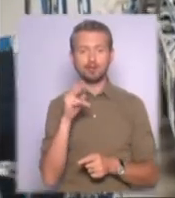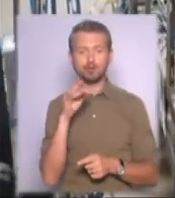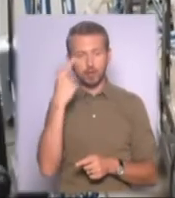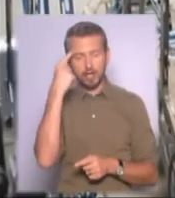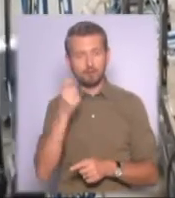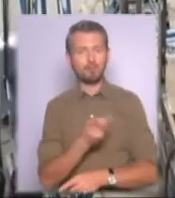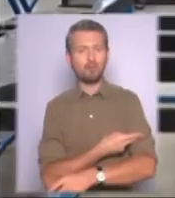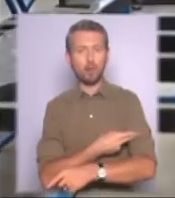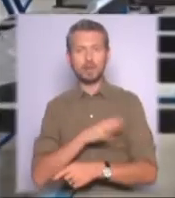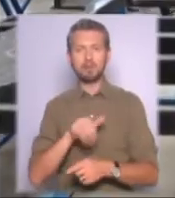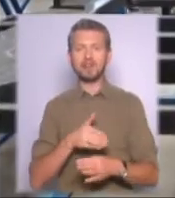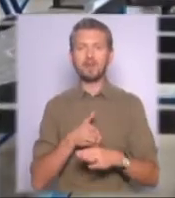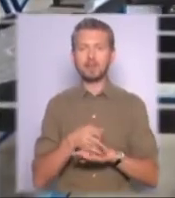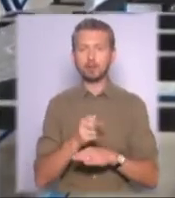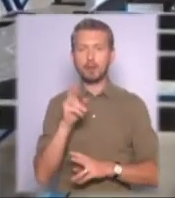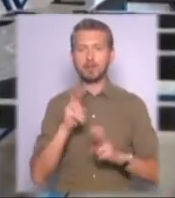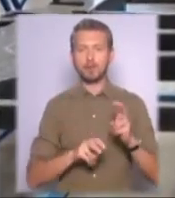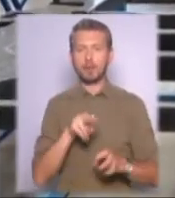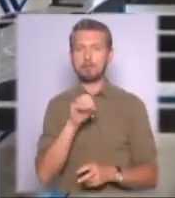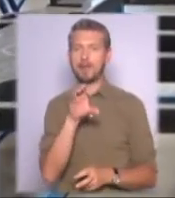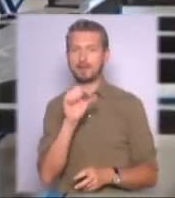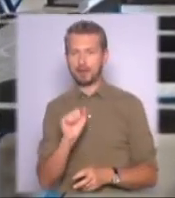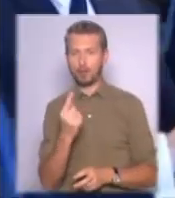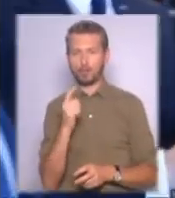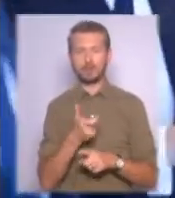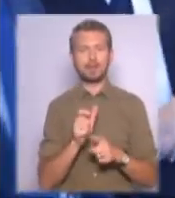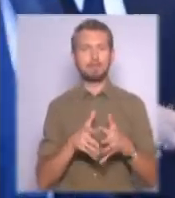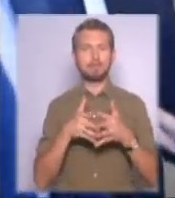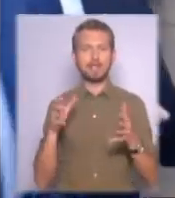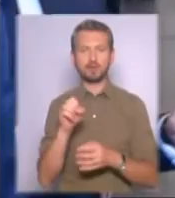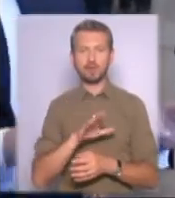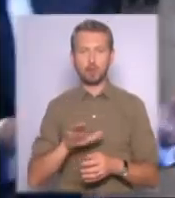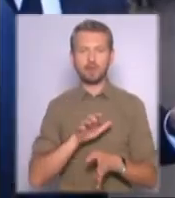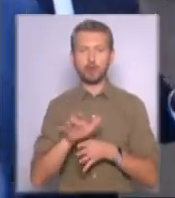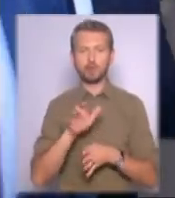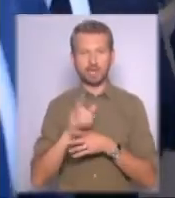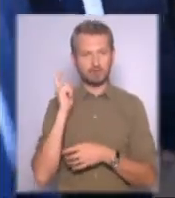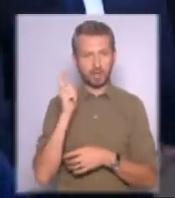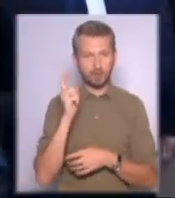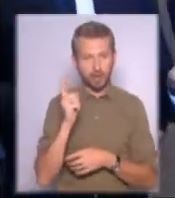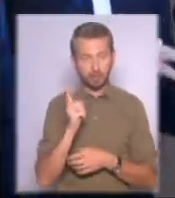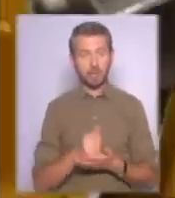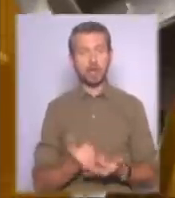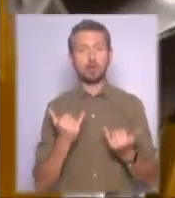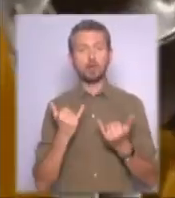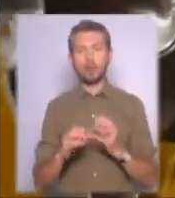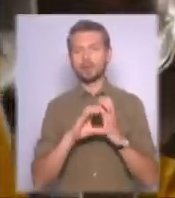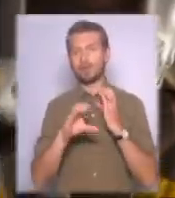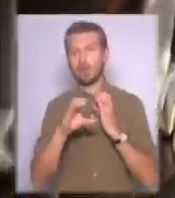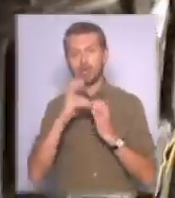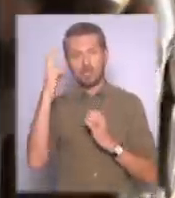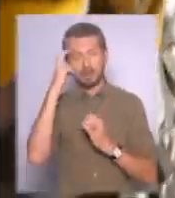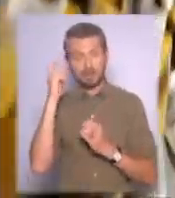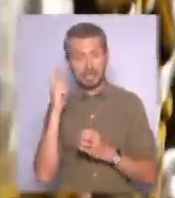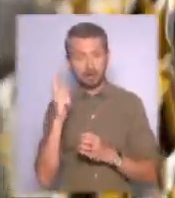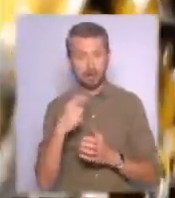після візиту на підприємство ПЕСА – один з найбільших у Європі виробників колійного транспорту. Сьогодні рухомий склад київського парку трамваїв